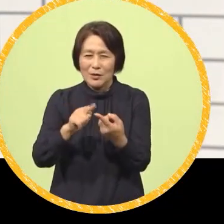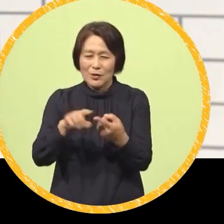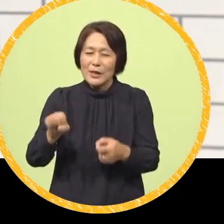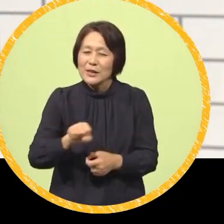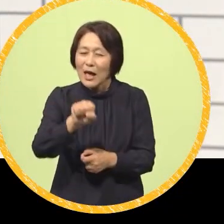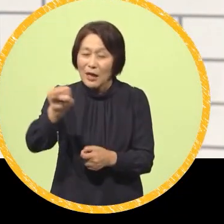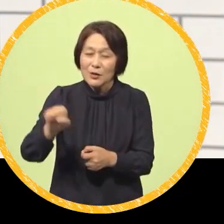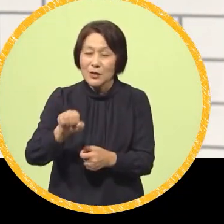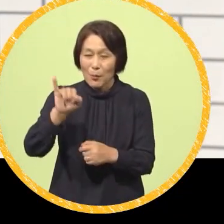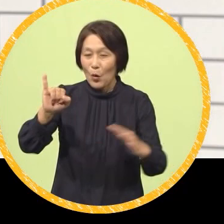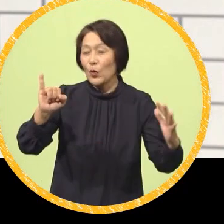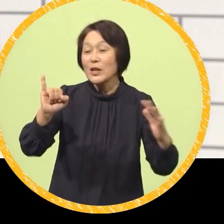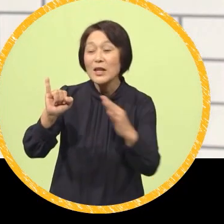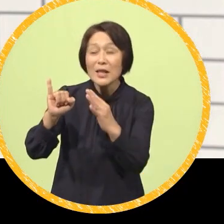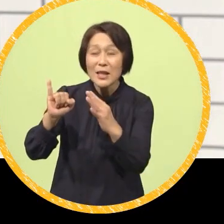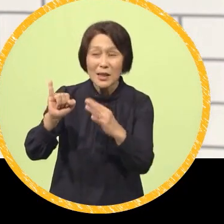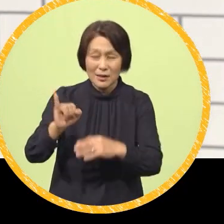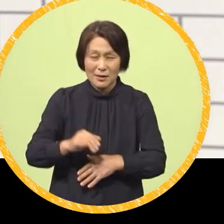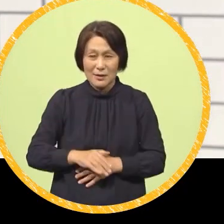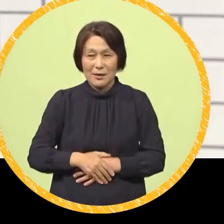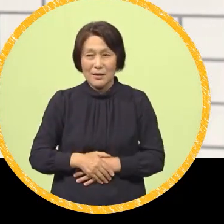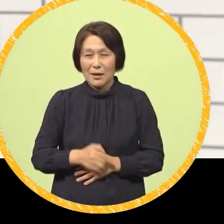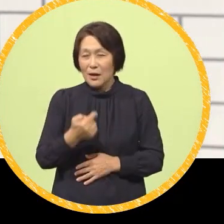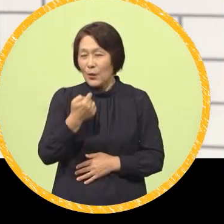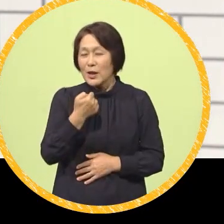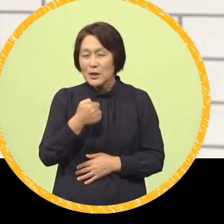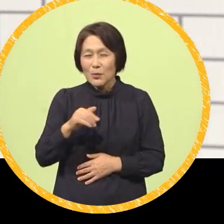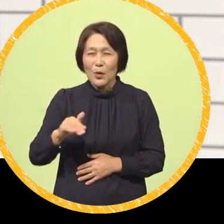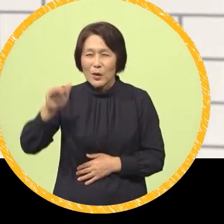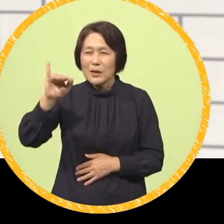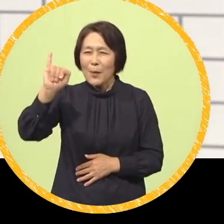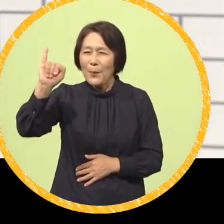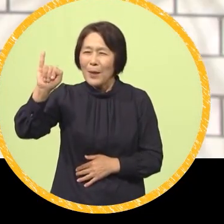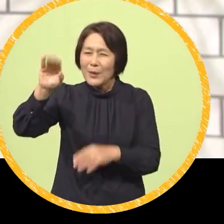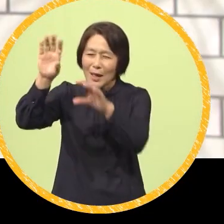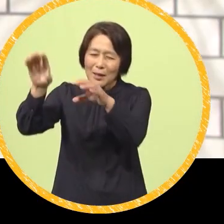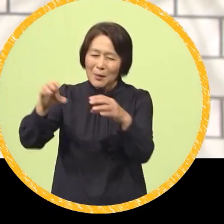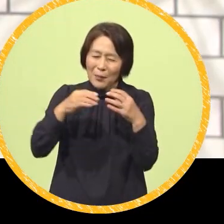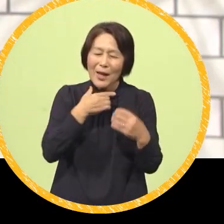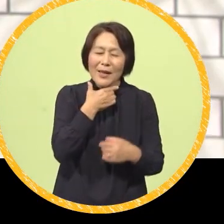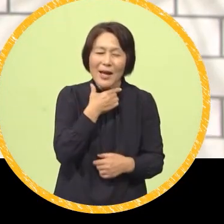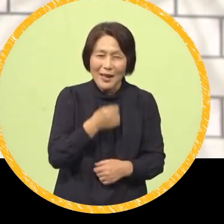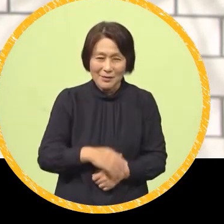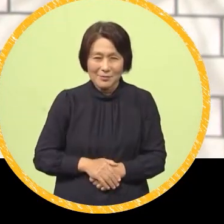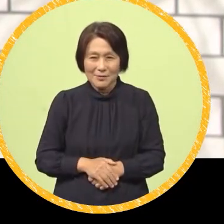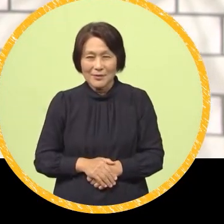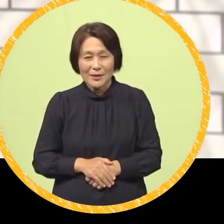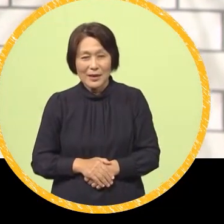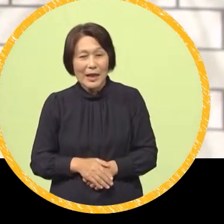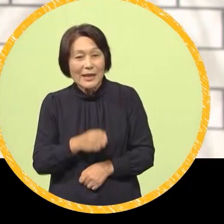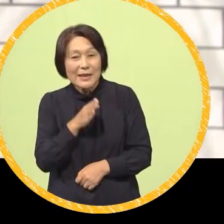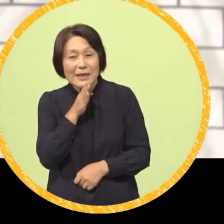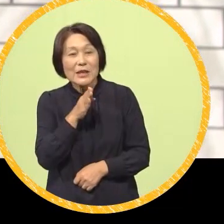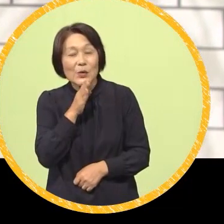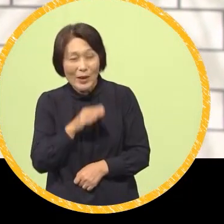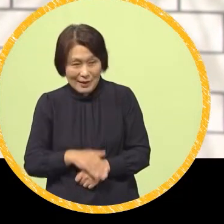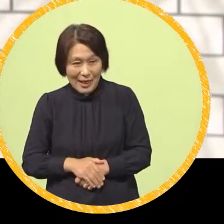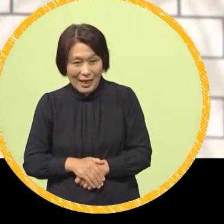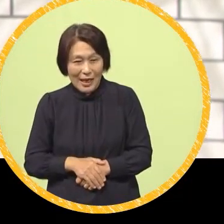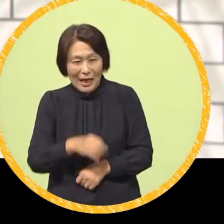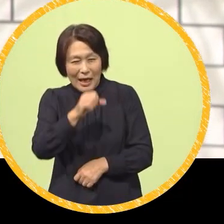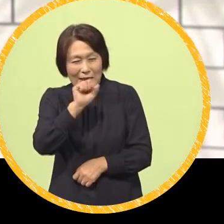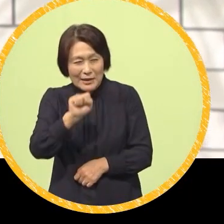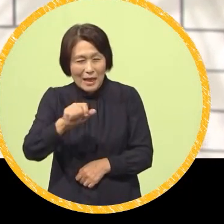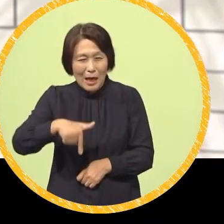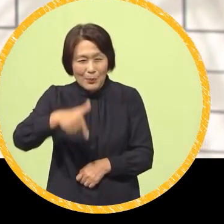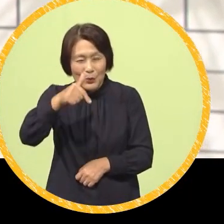サークルでも大人気じゃないですか。私も先輩みたいになりたいな。 そう、あ、実はさ最近いいサ